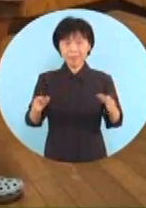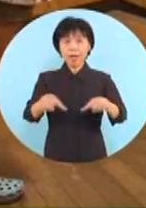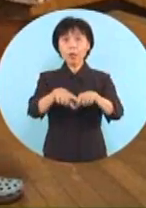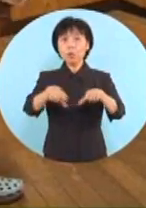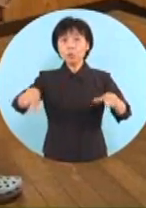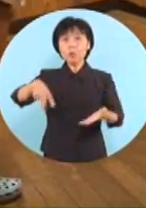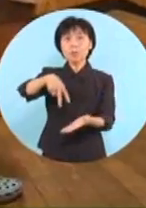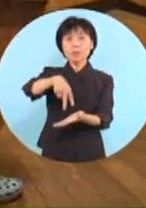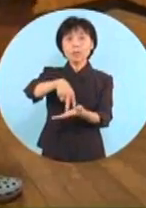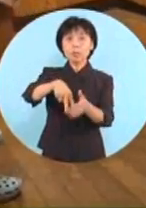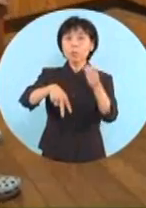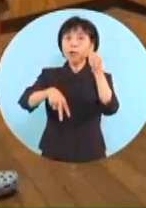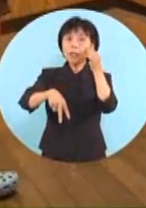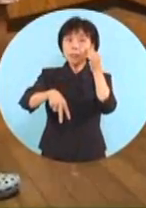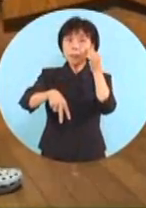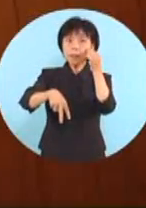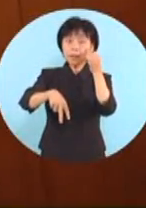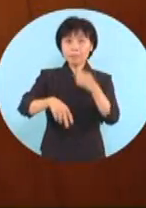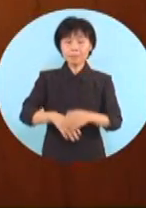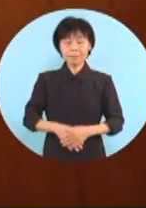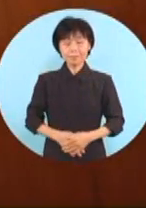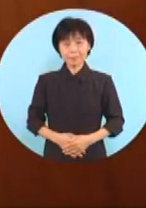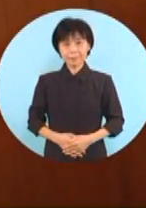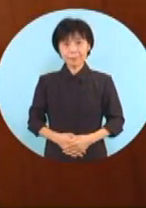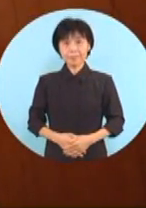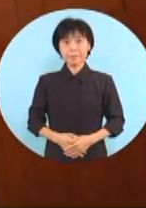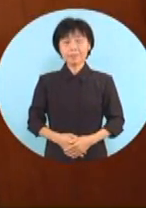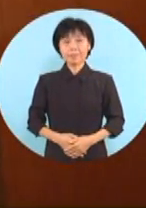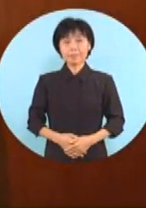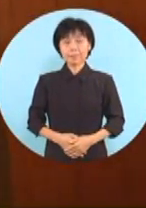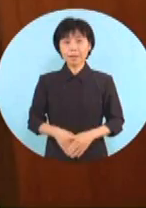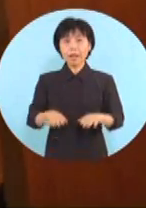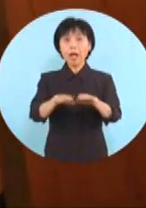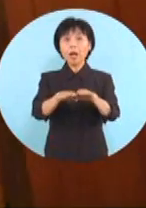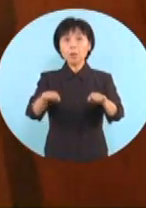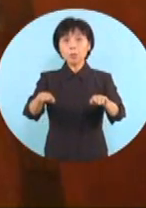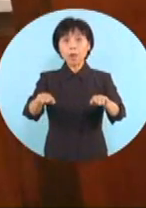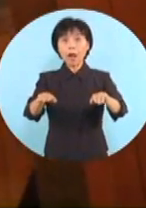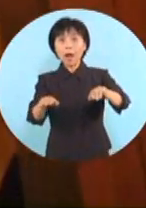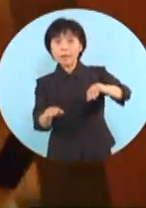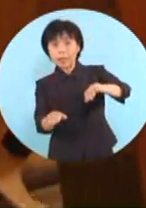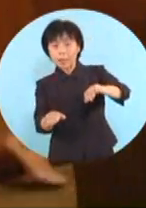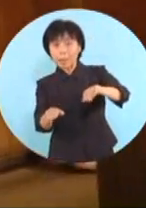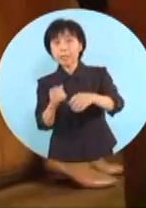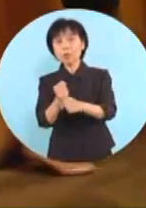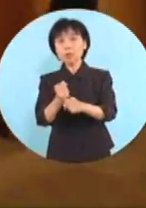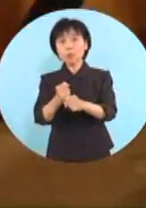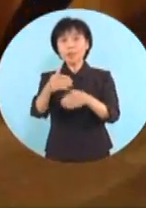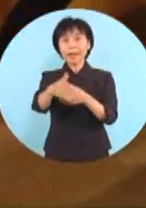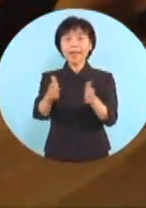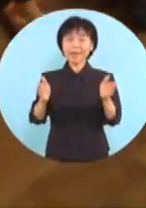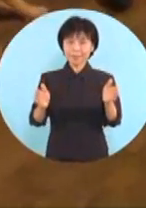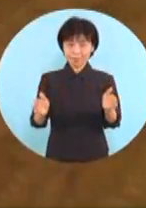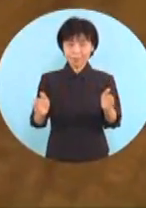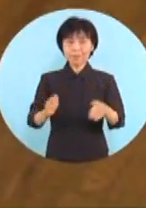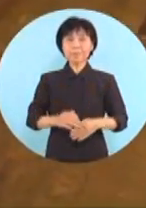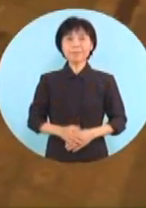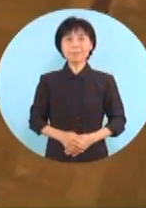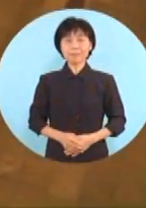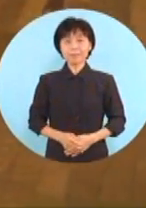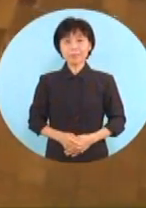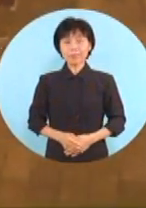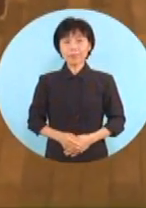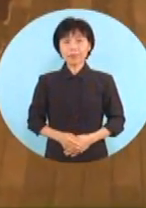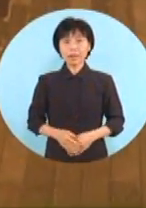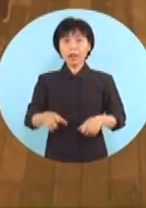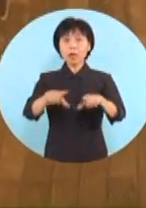通に立つことができません。 あ、すごい。 こちら床が斜めになっているんですけれども、 はい はい、